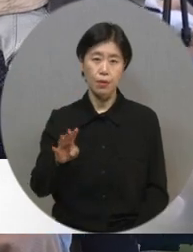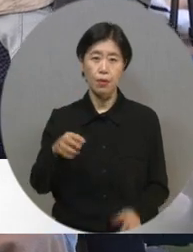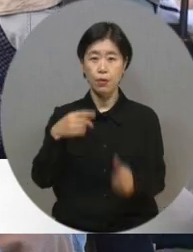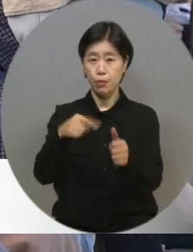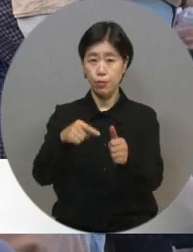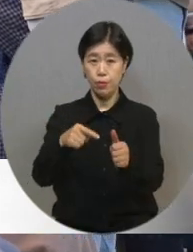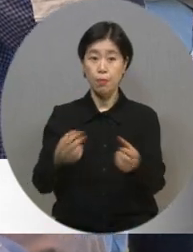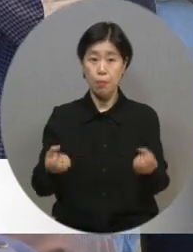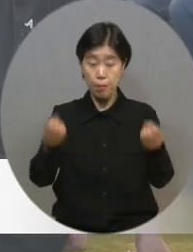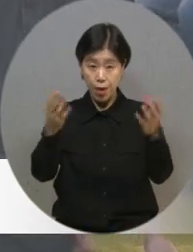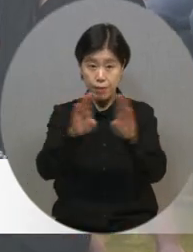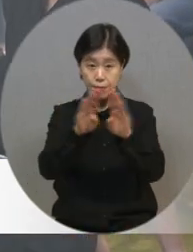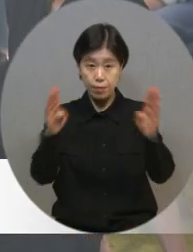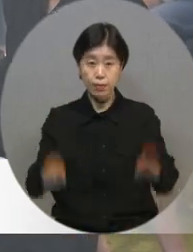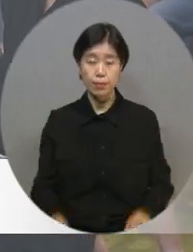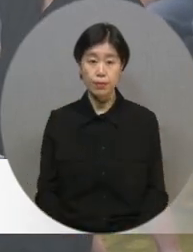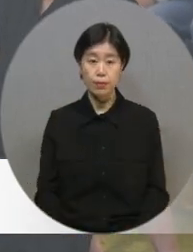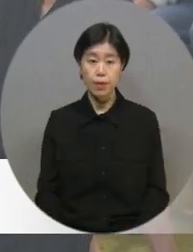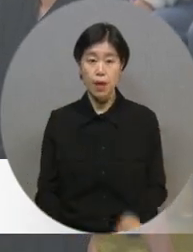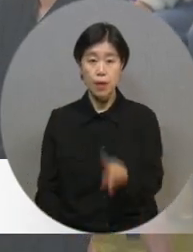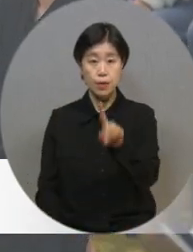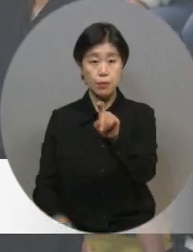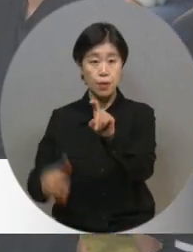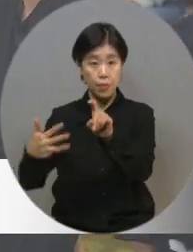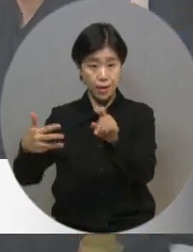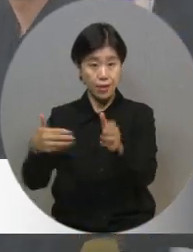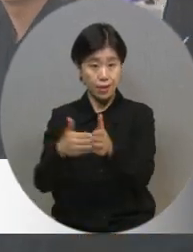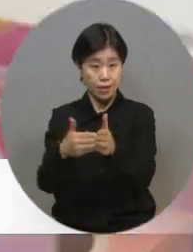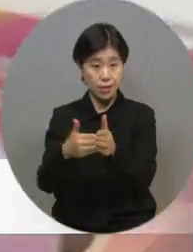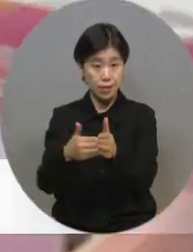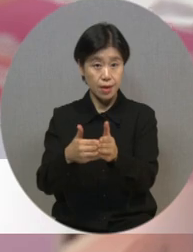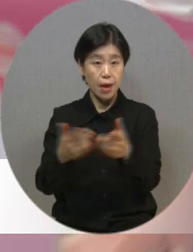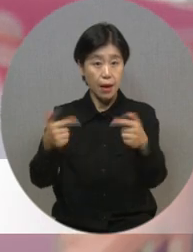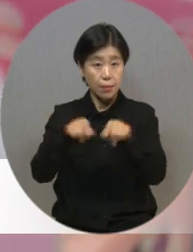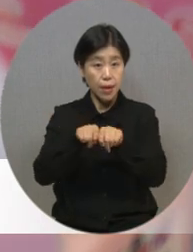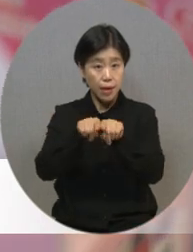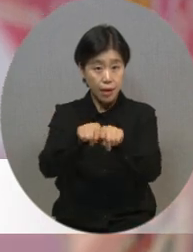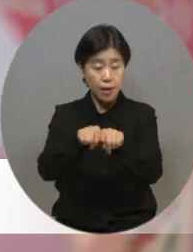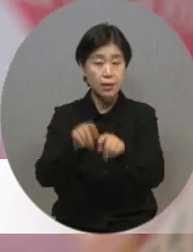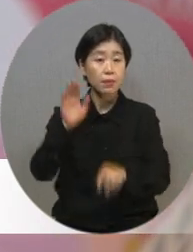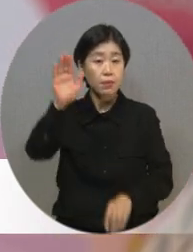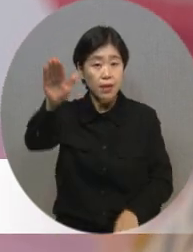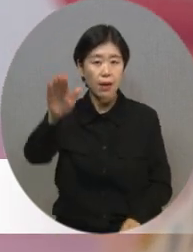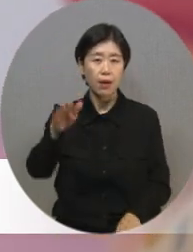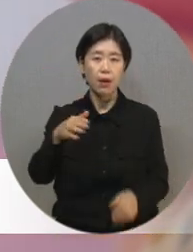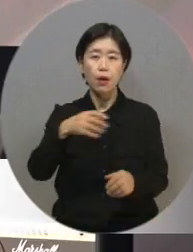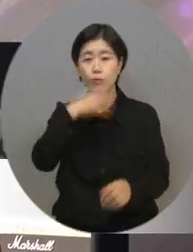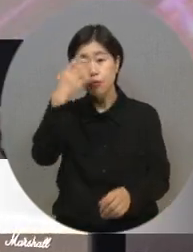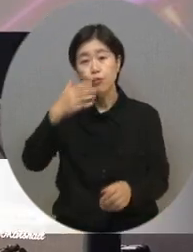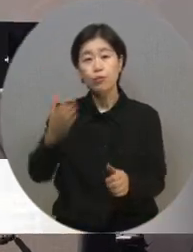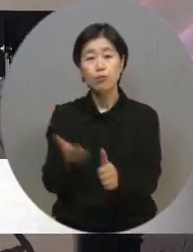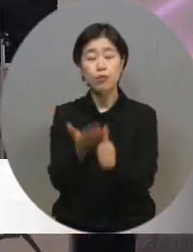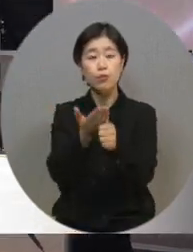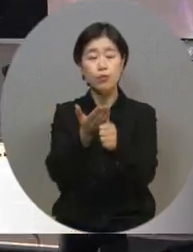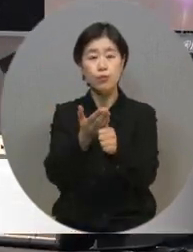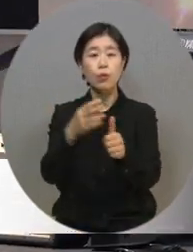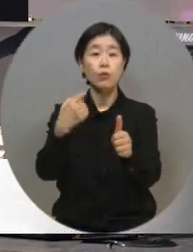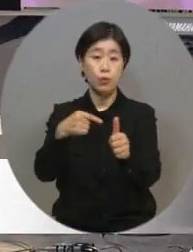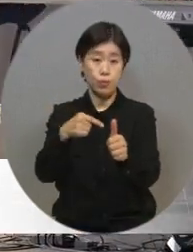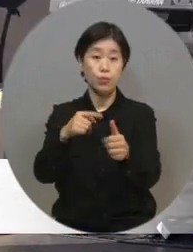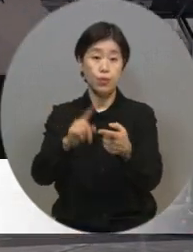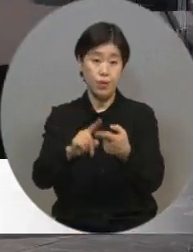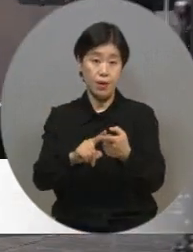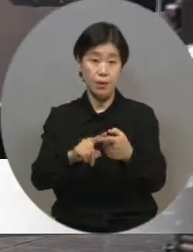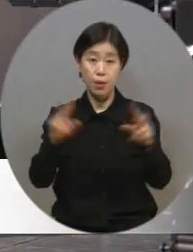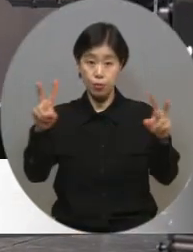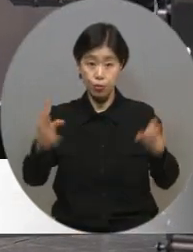열었습니다. 이번 행사는 11월 8일까지 함께 가는 미래, 꿈을 키우는 완주교육이라는 슬로건 아래 2024 완주교육